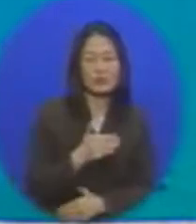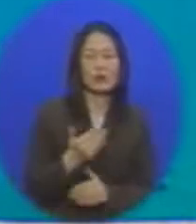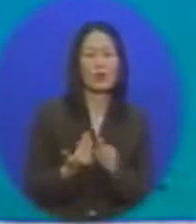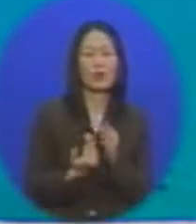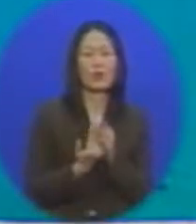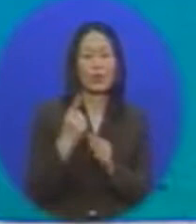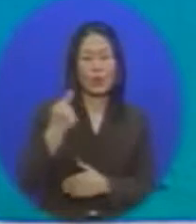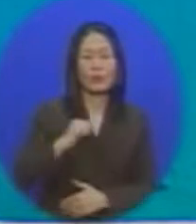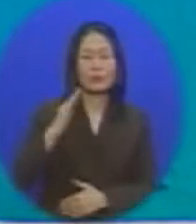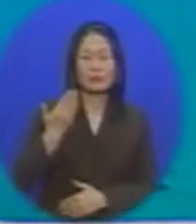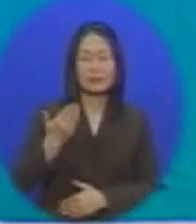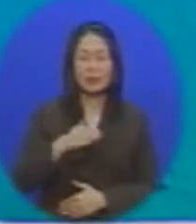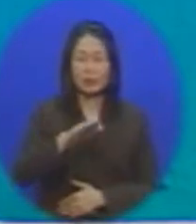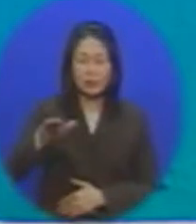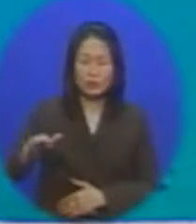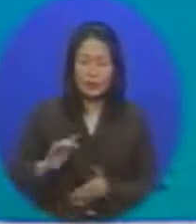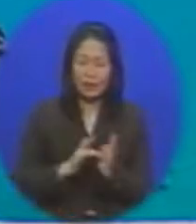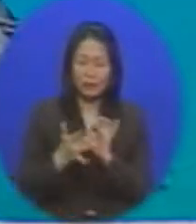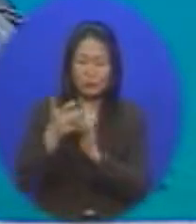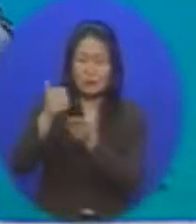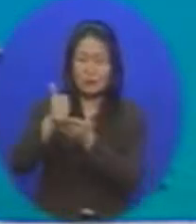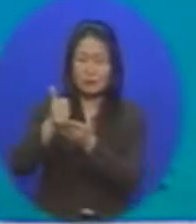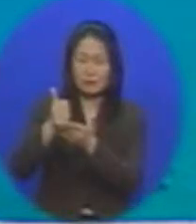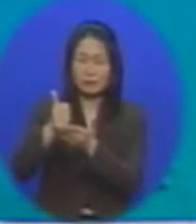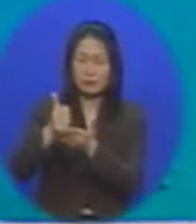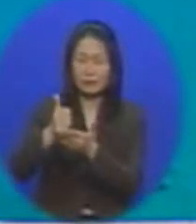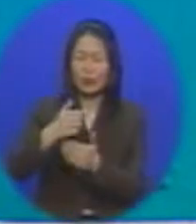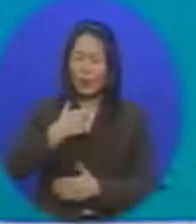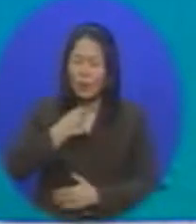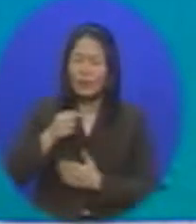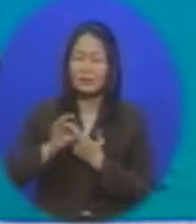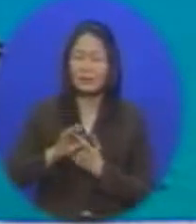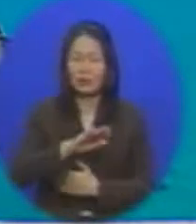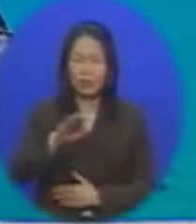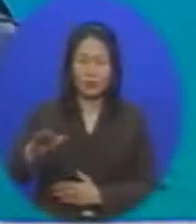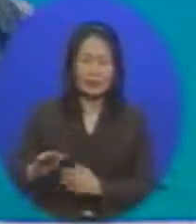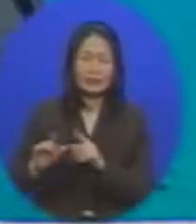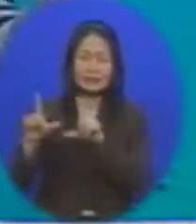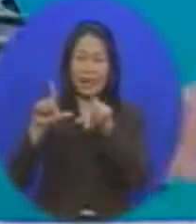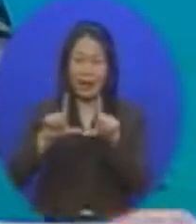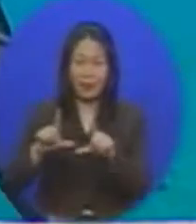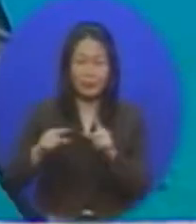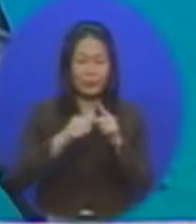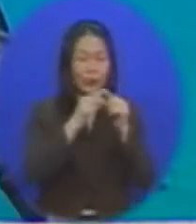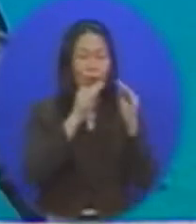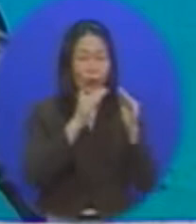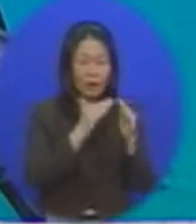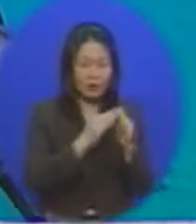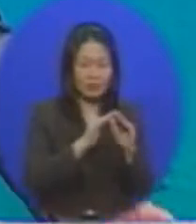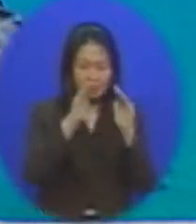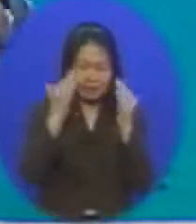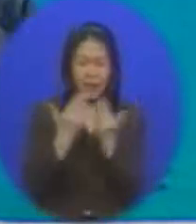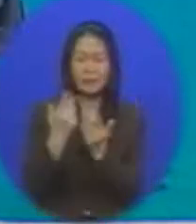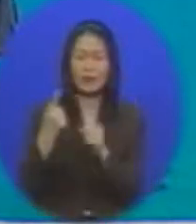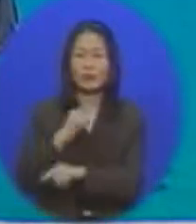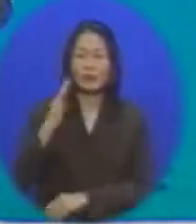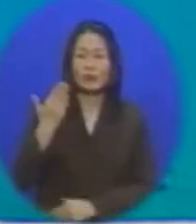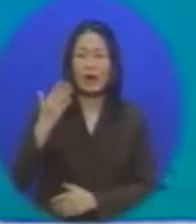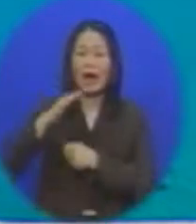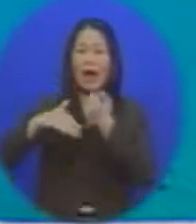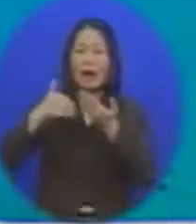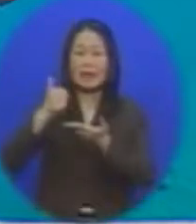예수님을 구하기 시작하면 그러면 여러분의 삶도 바꿔 지고 교회도 다 꺼집니다 그리고 하나님이